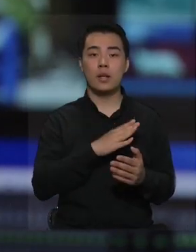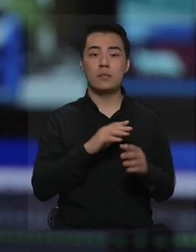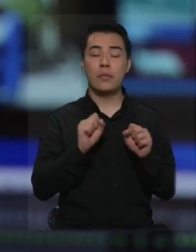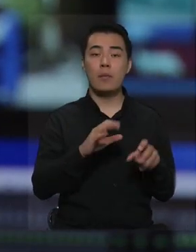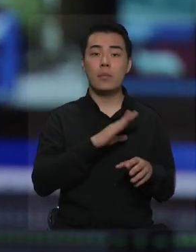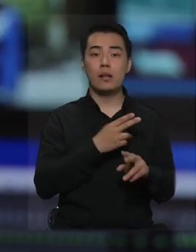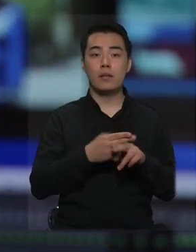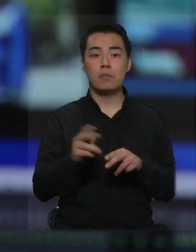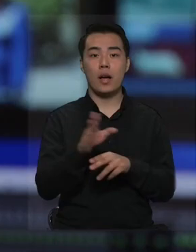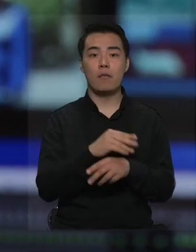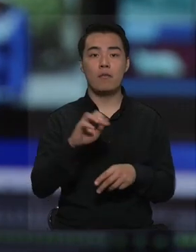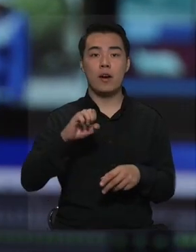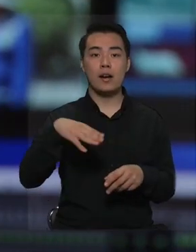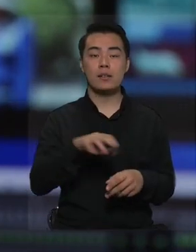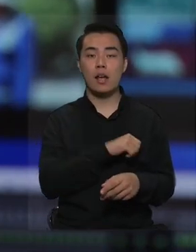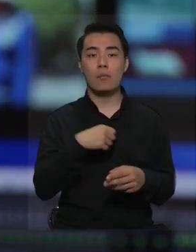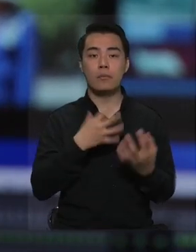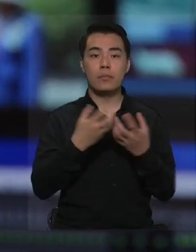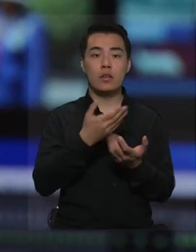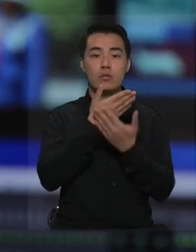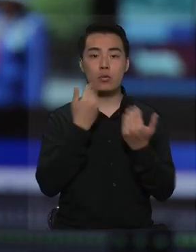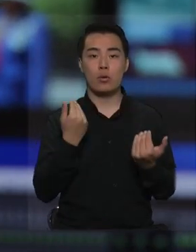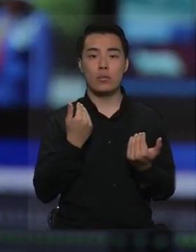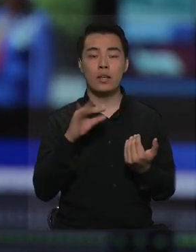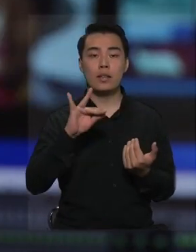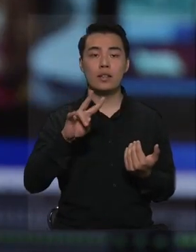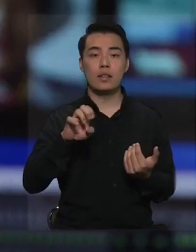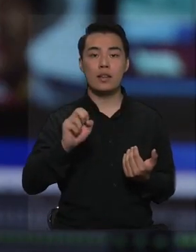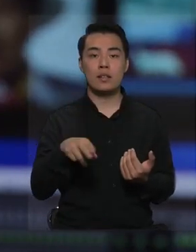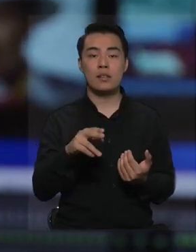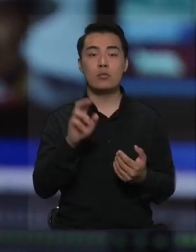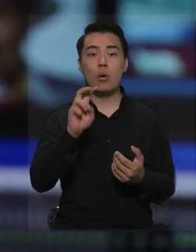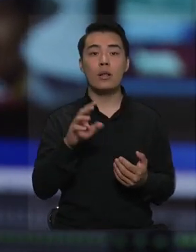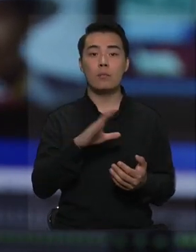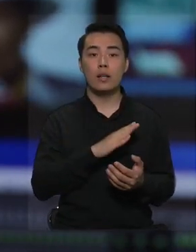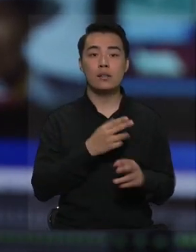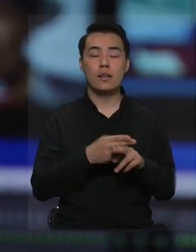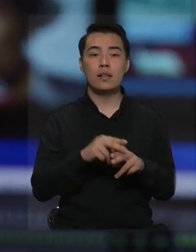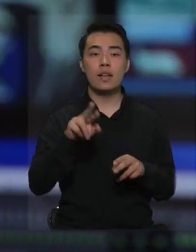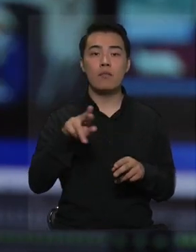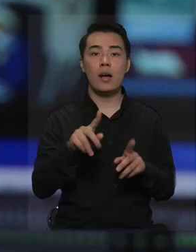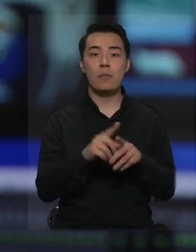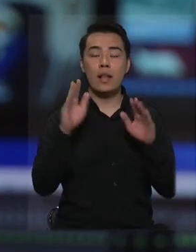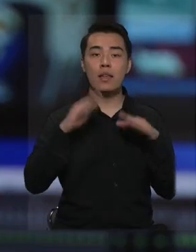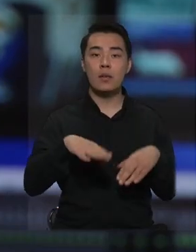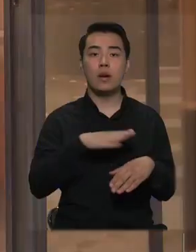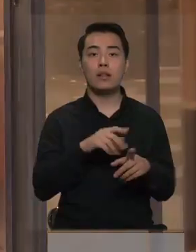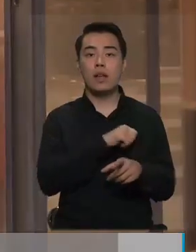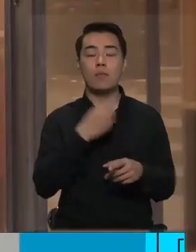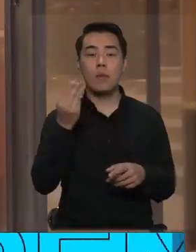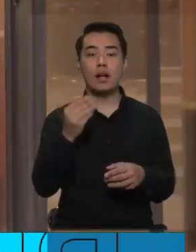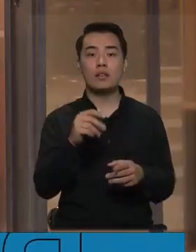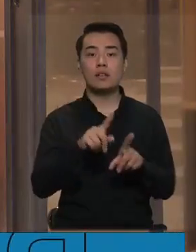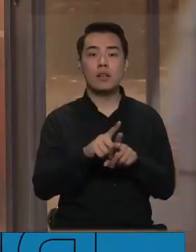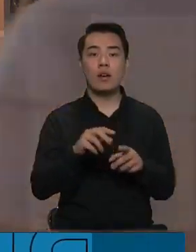Внешние факторы этому явно не способствовали индекс доллара отыграл январское падение валюты развивающихся